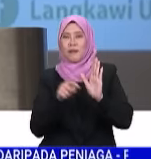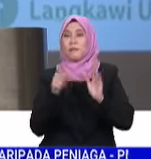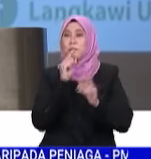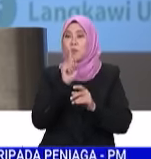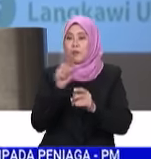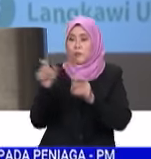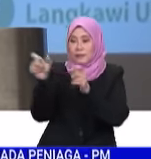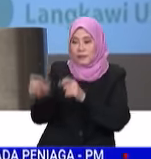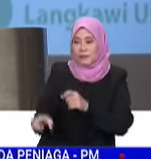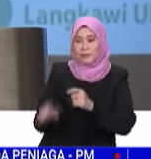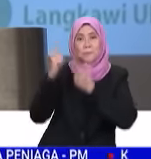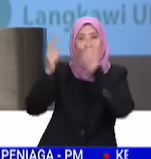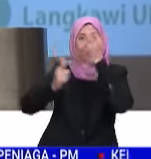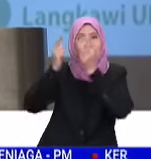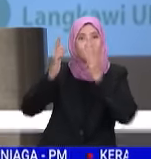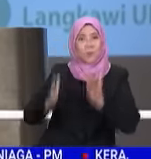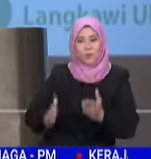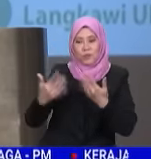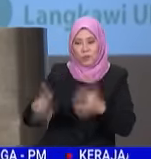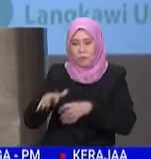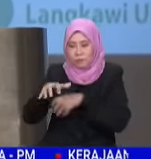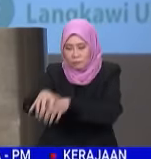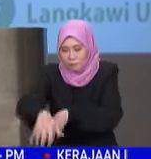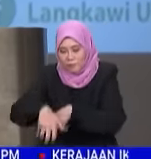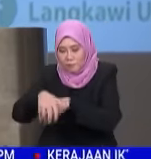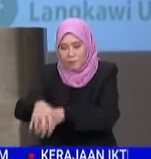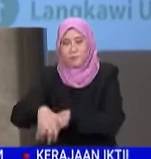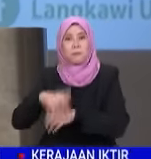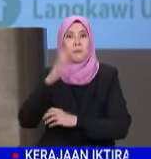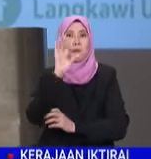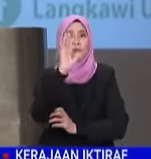seseorang tis itu telah menanam pokok